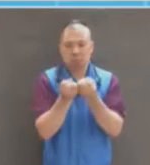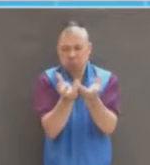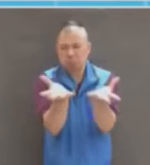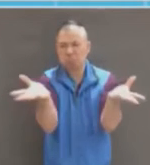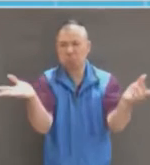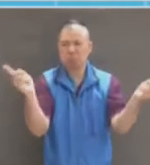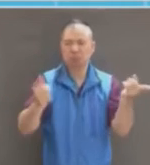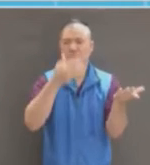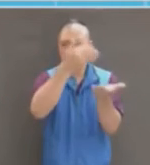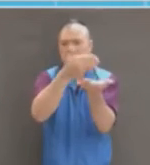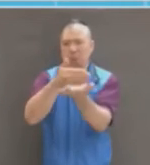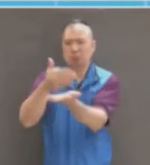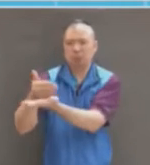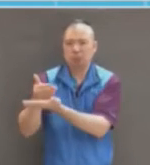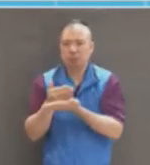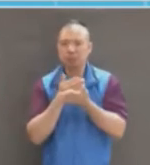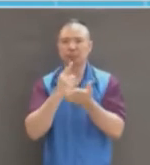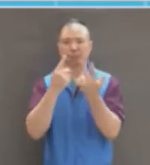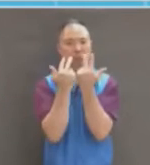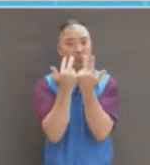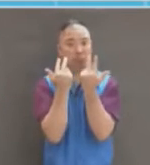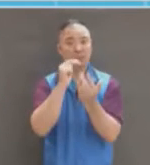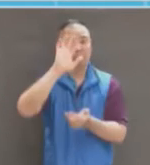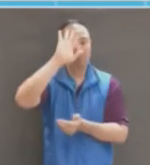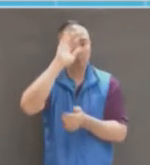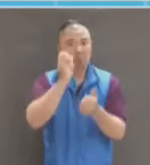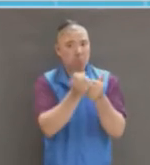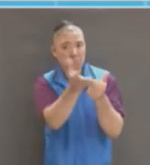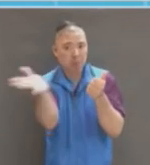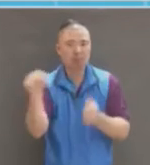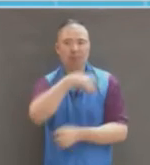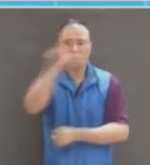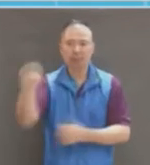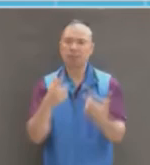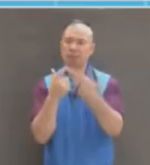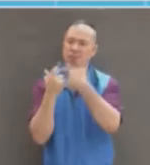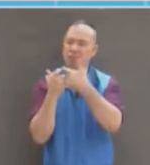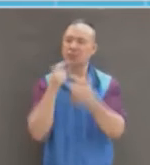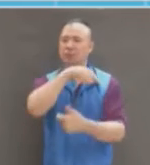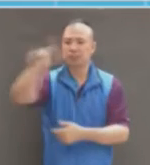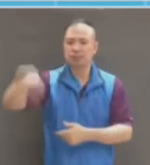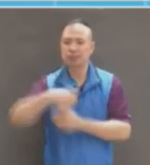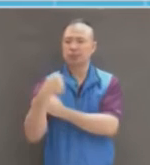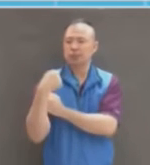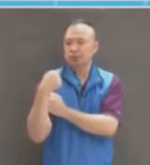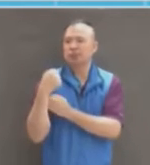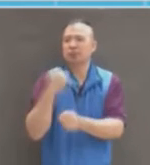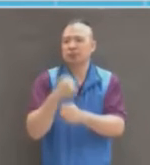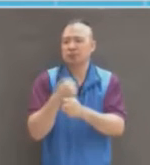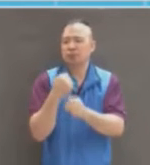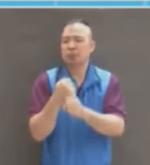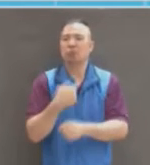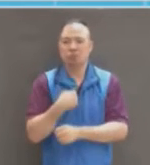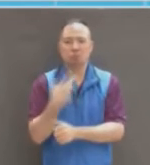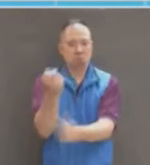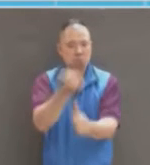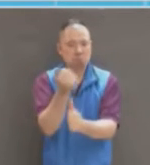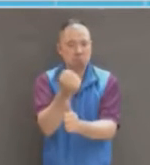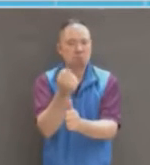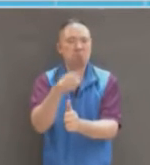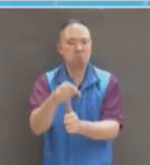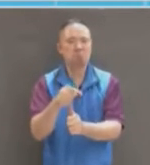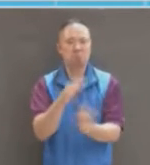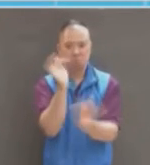6月12号，今天启动林口机动筛检站。也拜托林口地区的社区市民